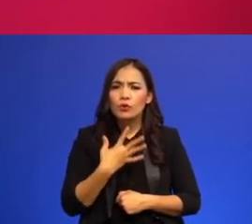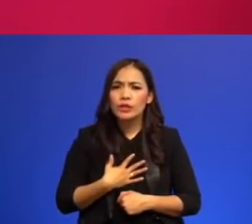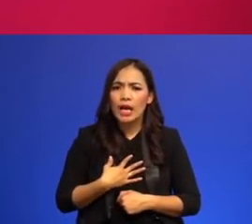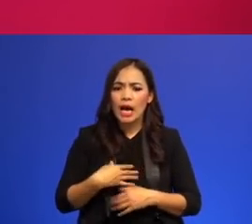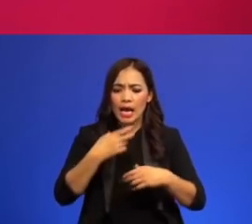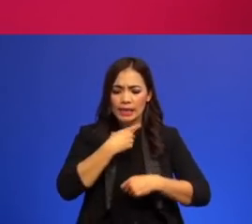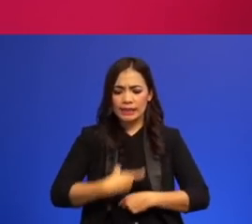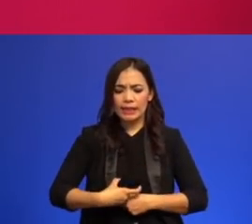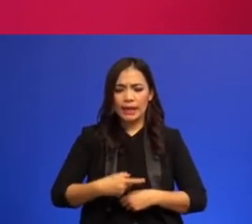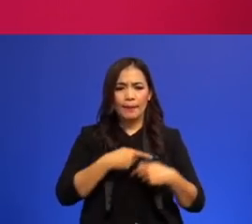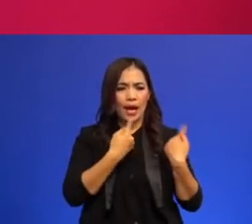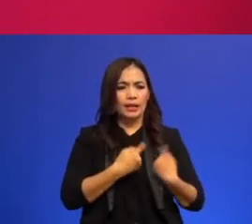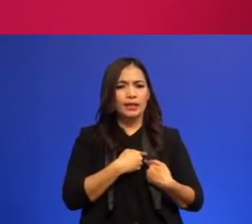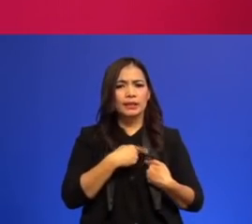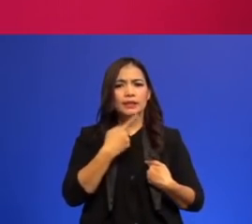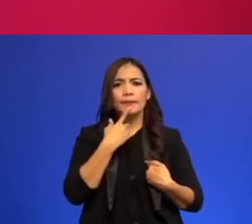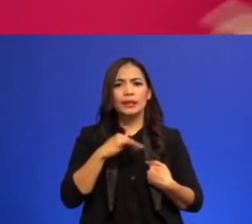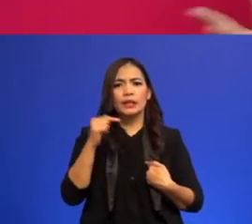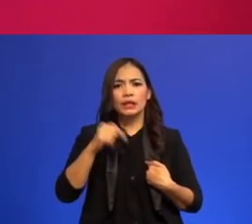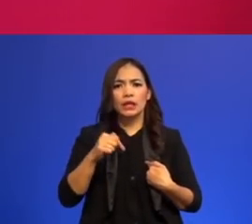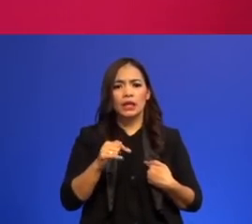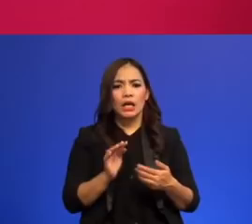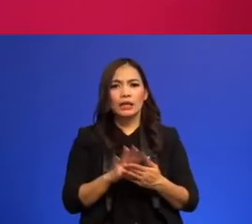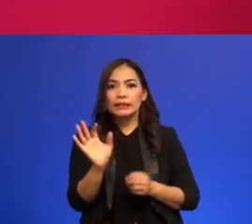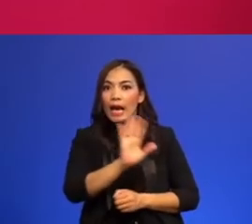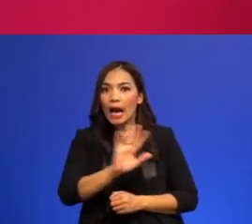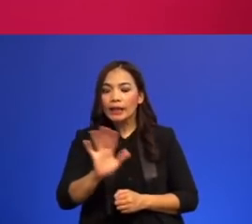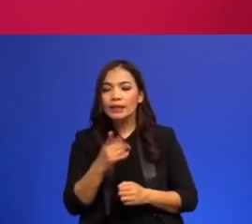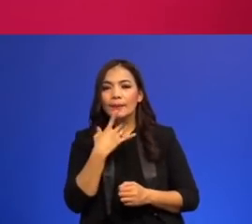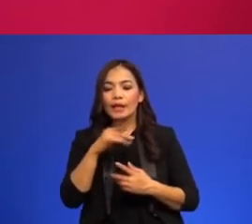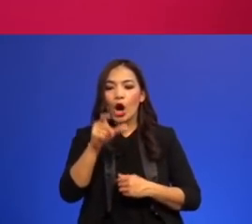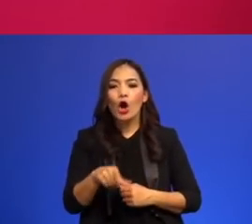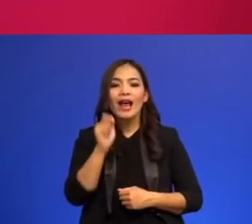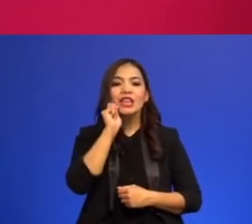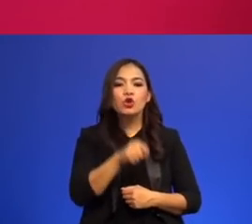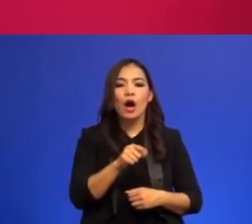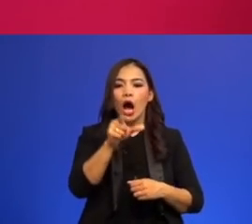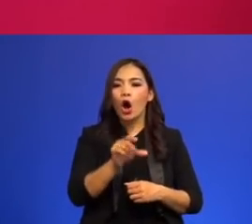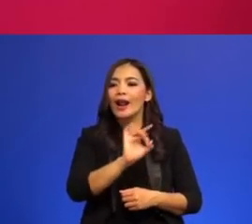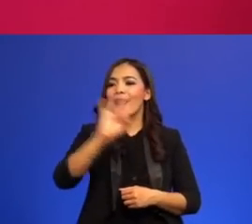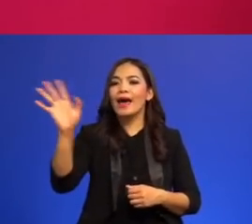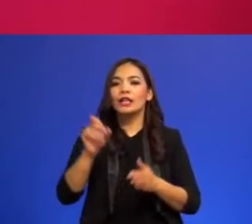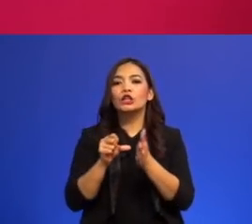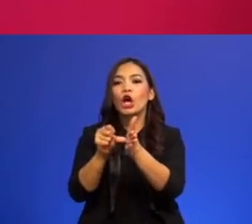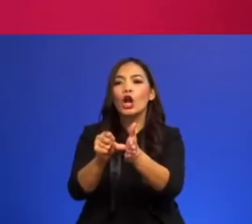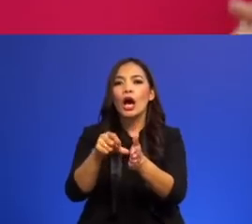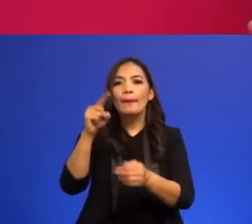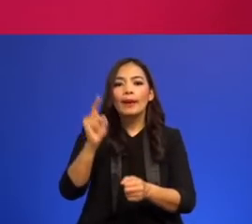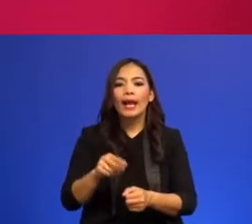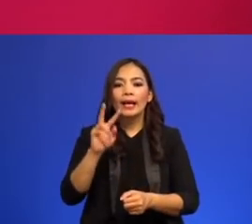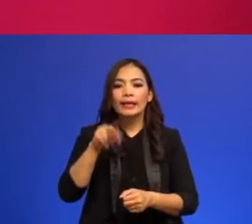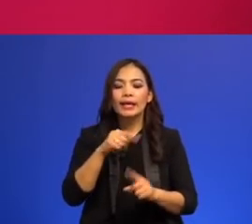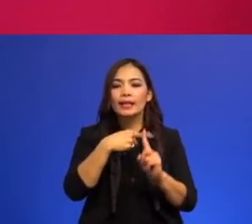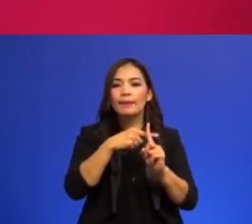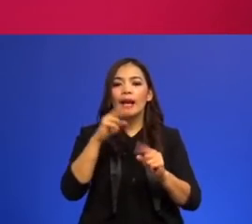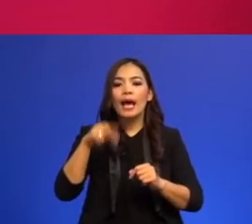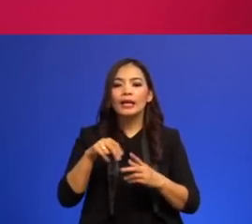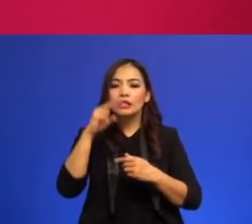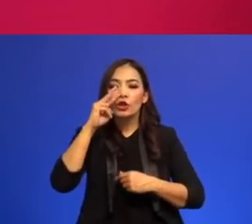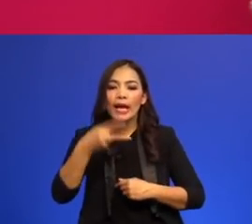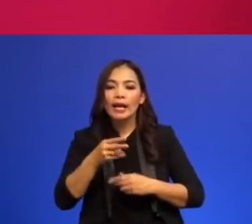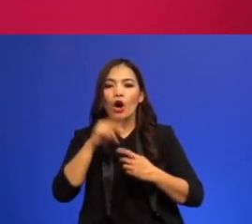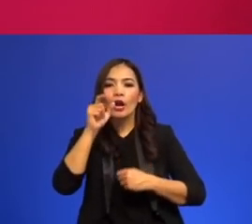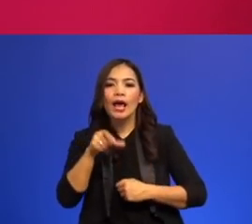sikap hati seperti ini, boro-boro, jangankan orang tua, orang lain pun kita tolong, apalagi orang tua, saudara,